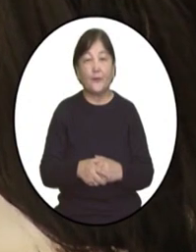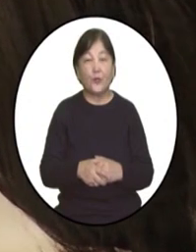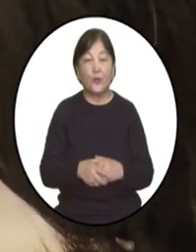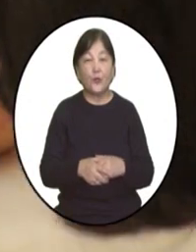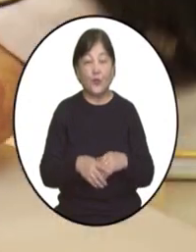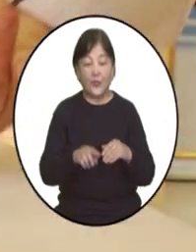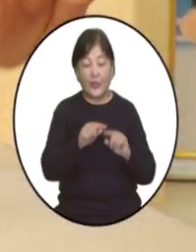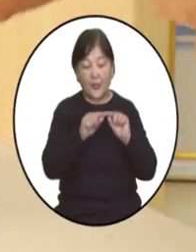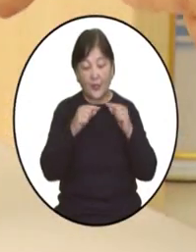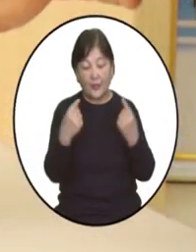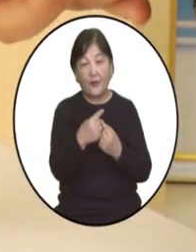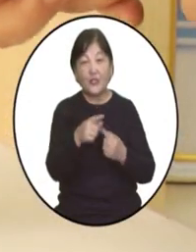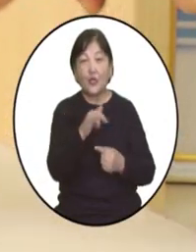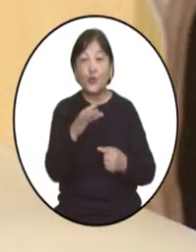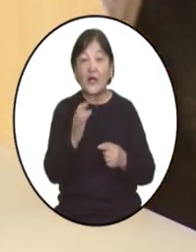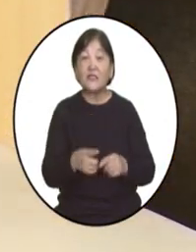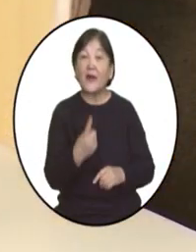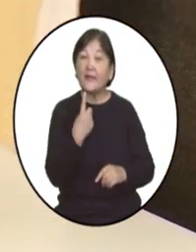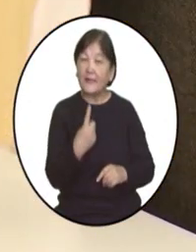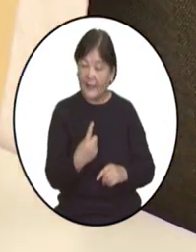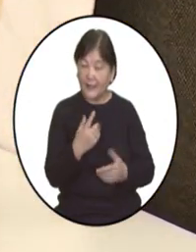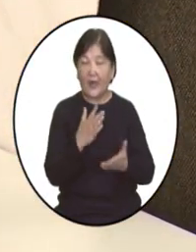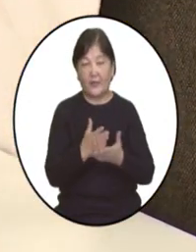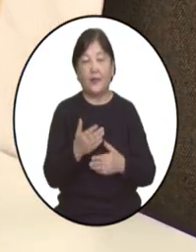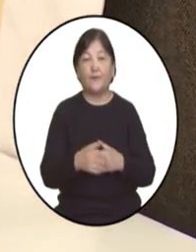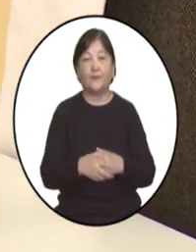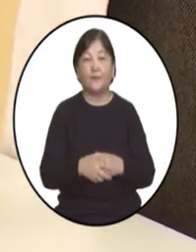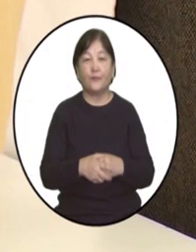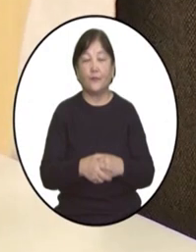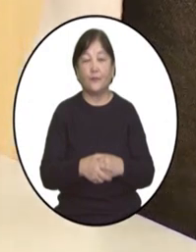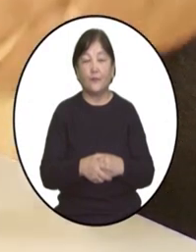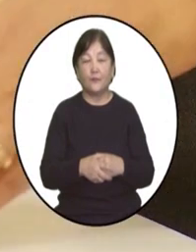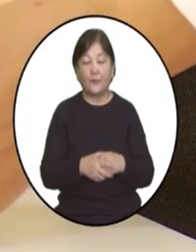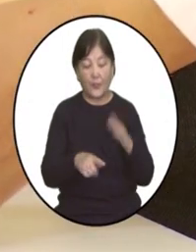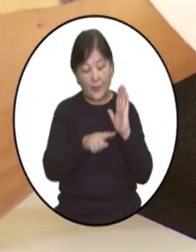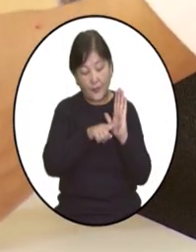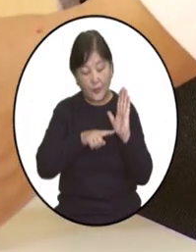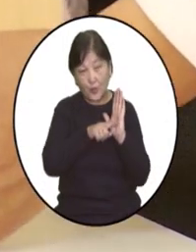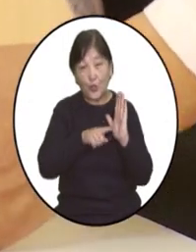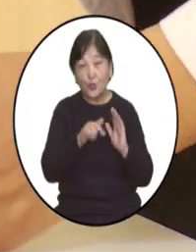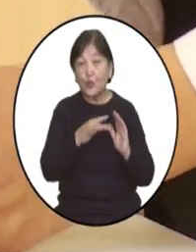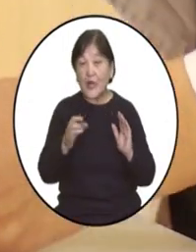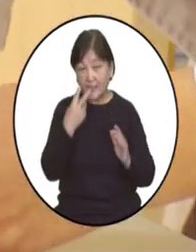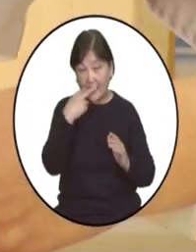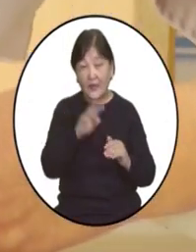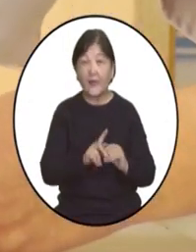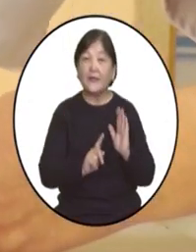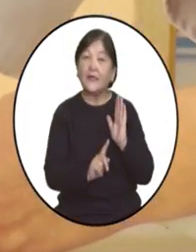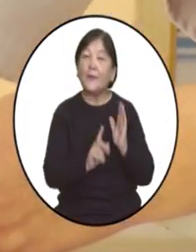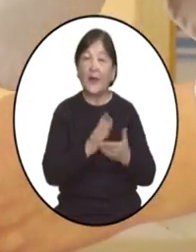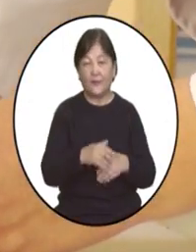зураас маань 1 гэсэн зураасыг заасан байна. Зураас маань 1 гэсэн зураасыг заасан